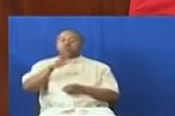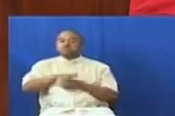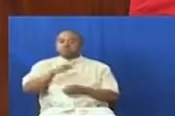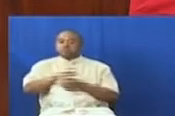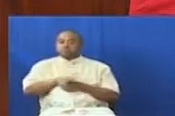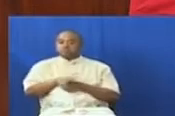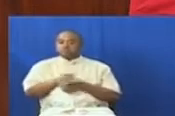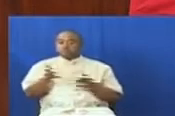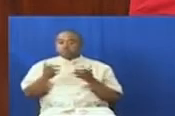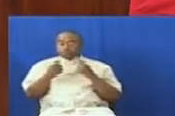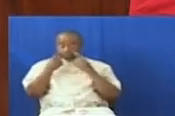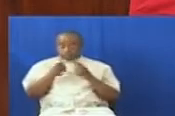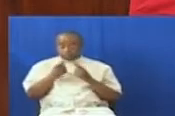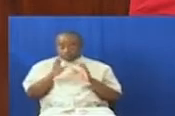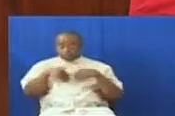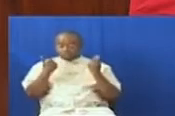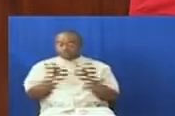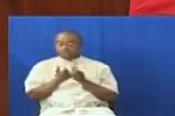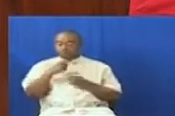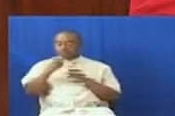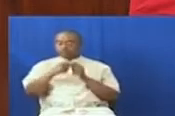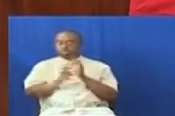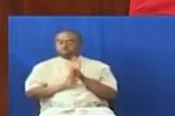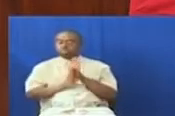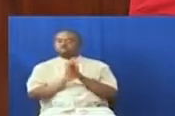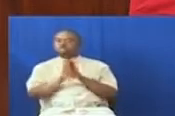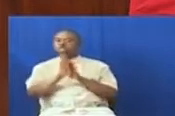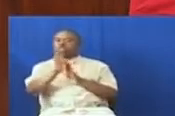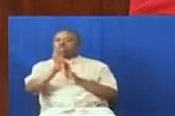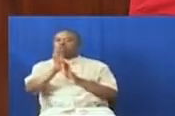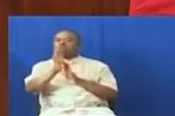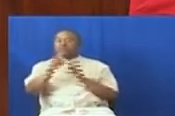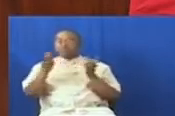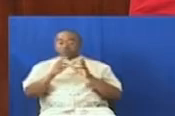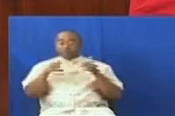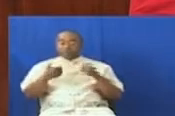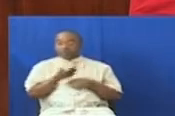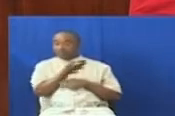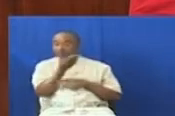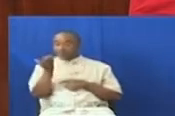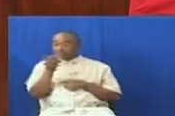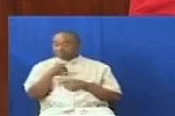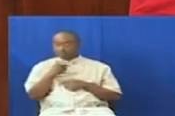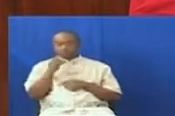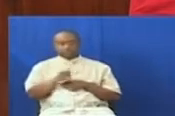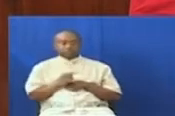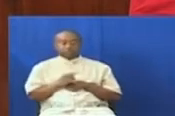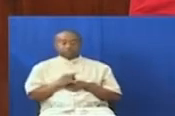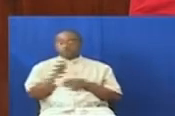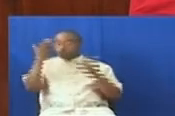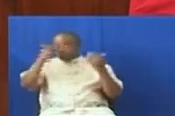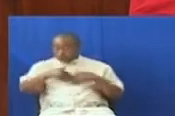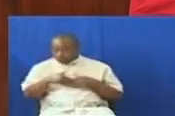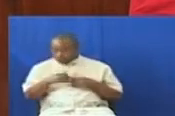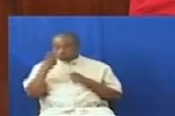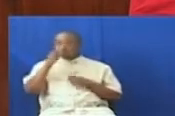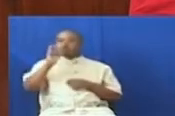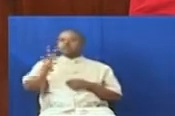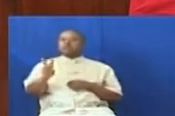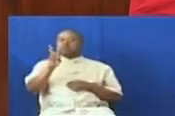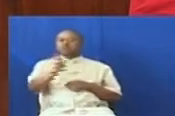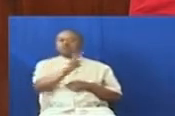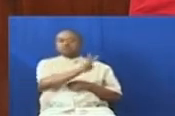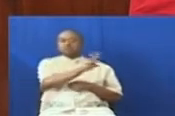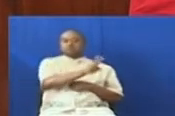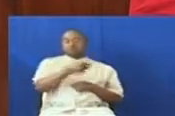sababu kinaonekana kina impact kwenye nchi hii. Ingekuwa ni kama vile vyama vingine ingekuwa hata hakitaji. Lakini usiku na mchana ni Chadema. Kwa hiyo